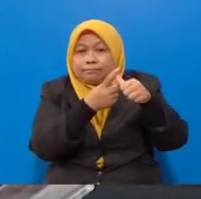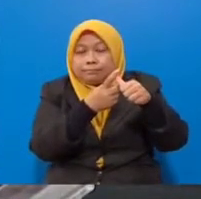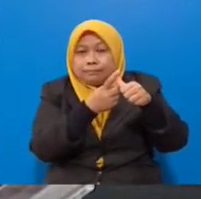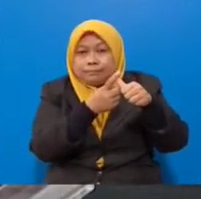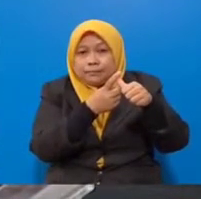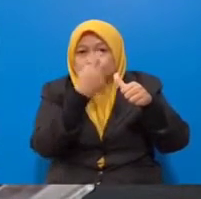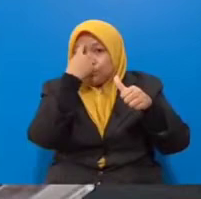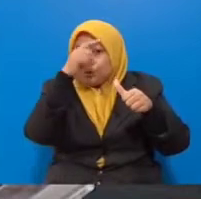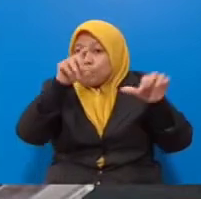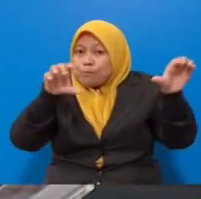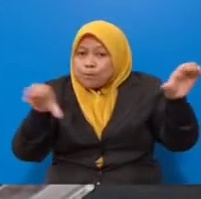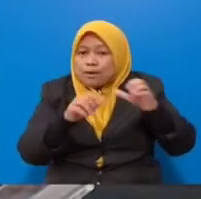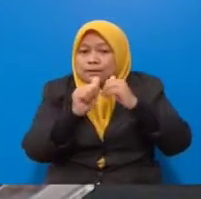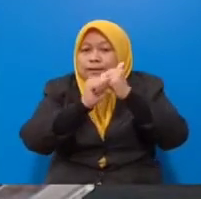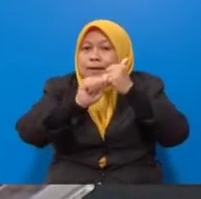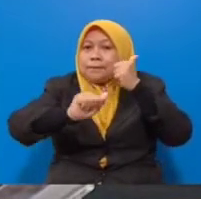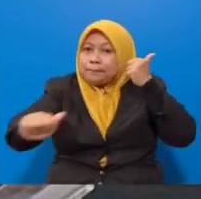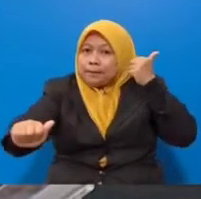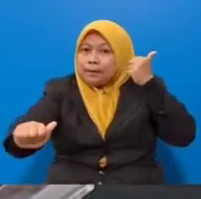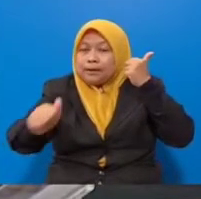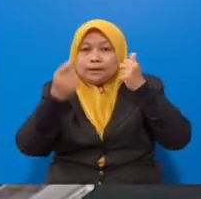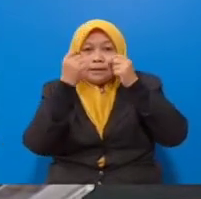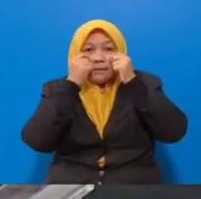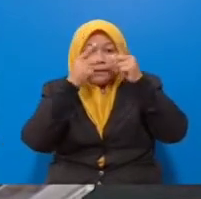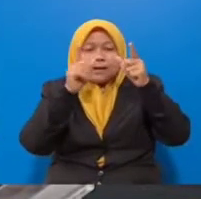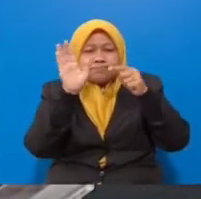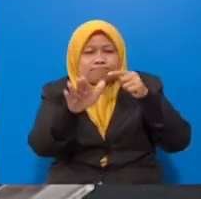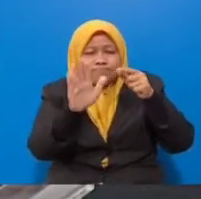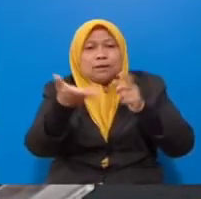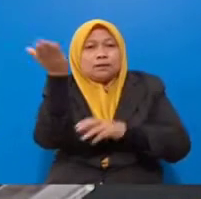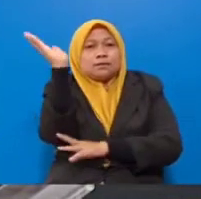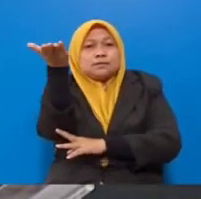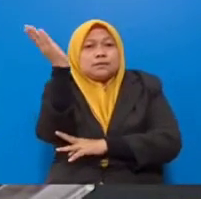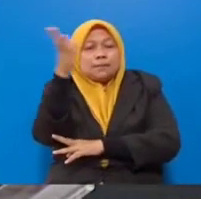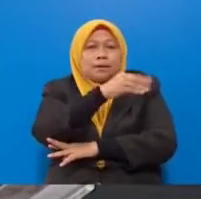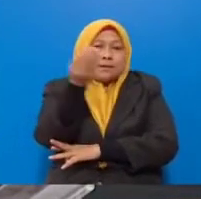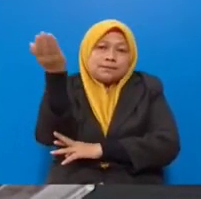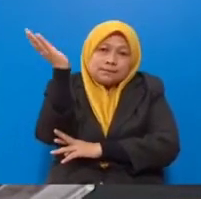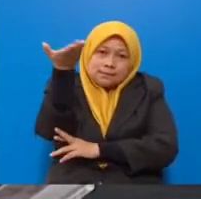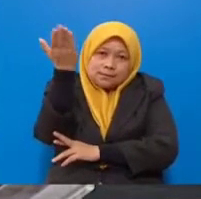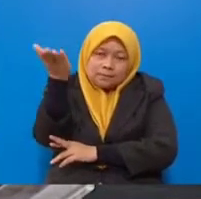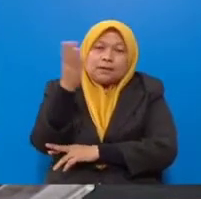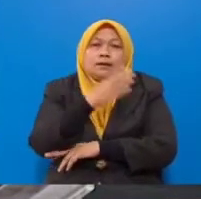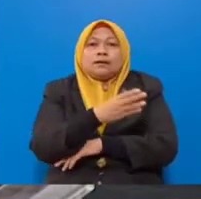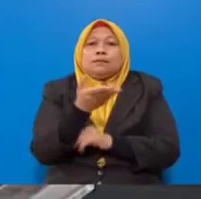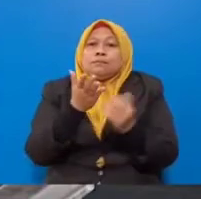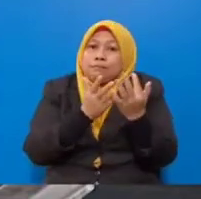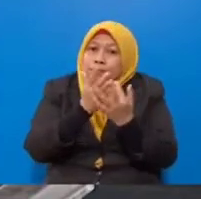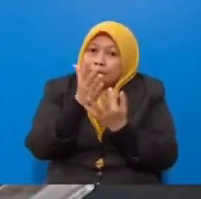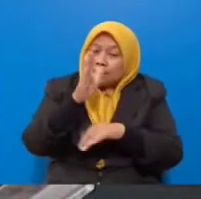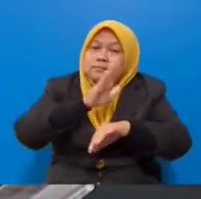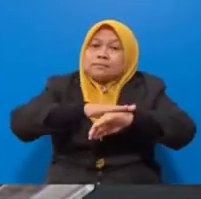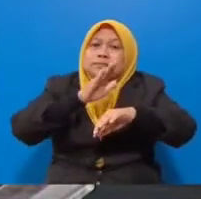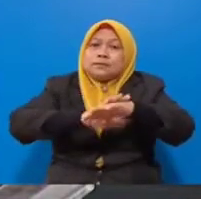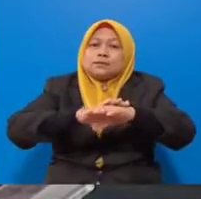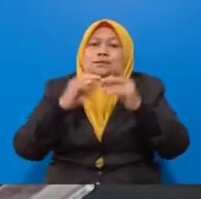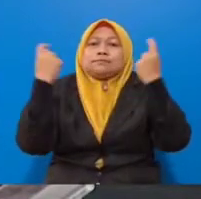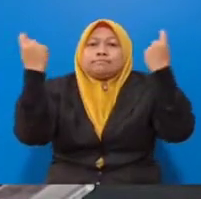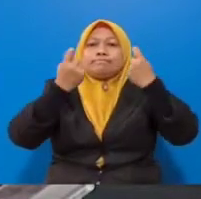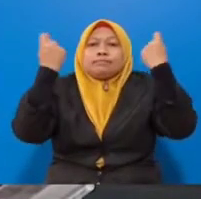untuk mengadakan camp saudaraan melalui ceramah dan seminar utama suasan